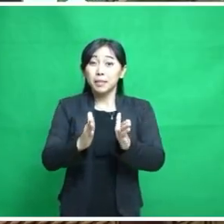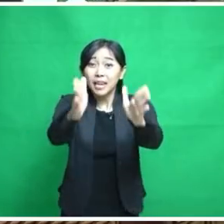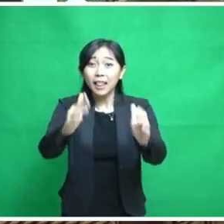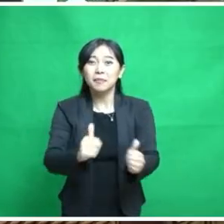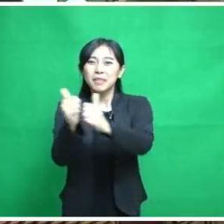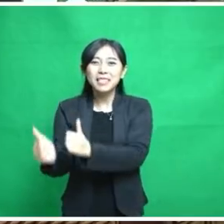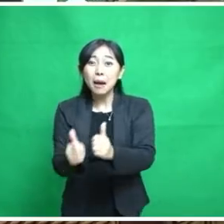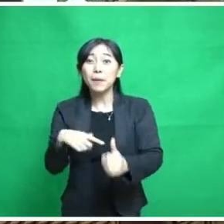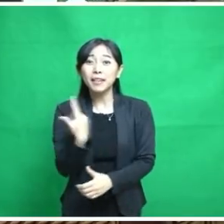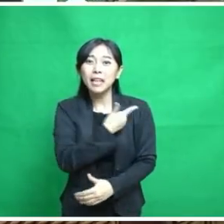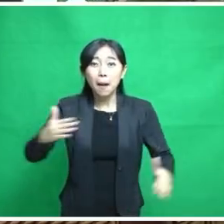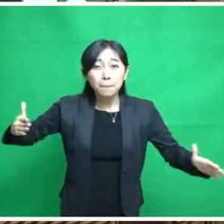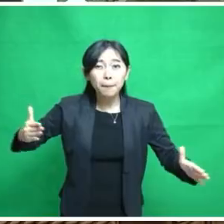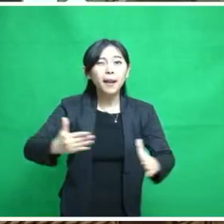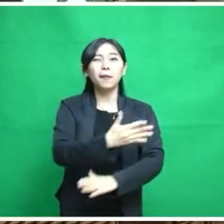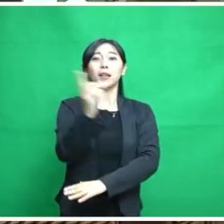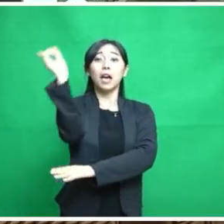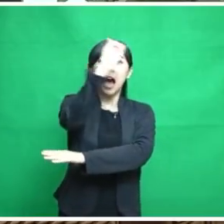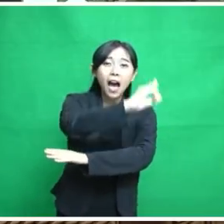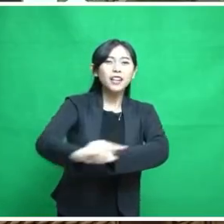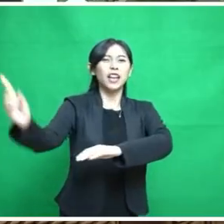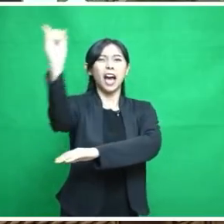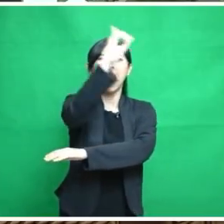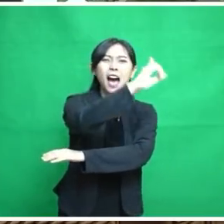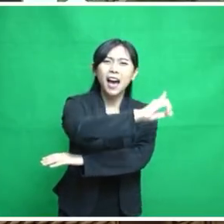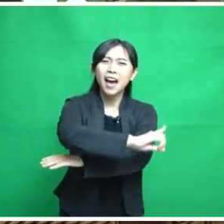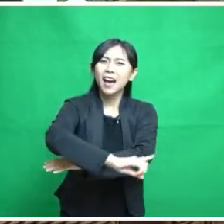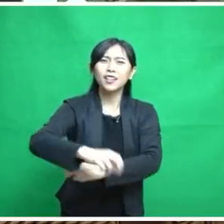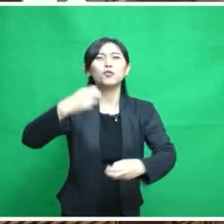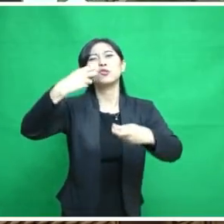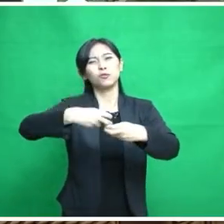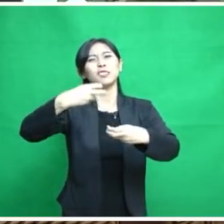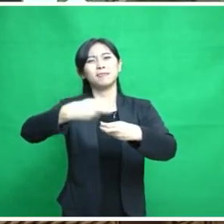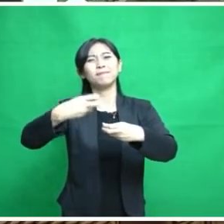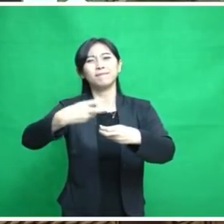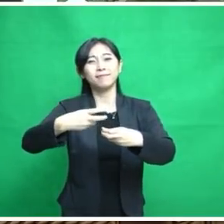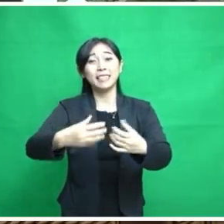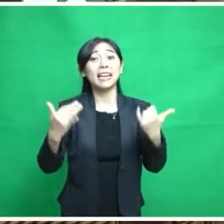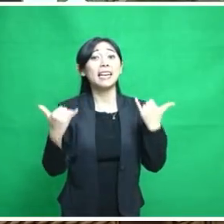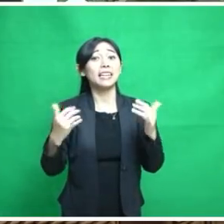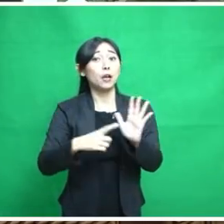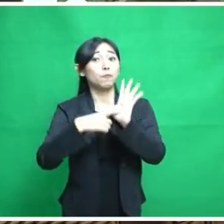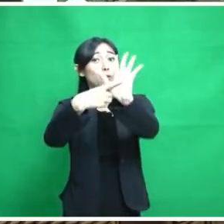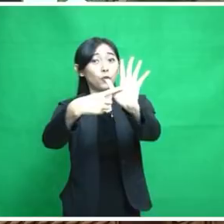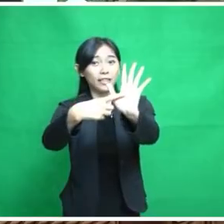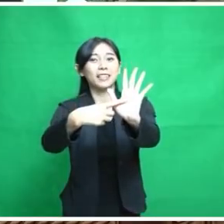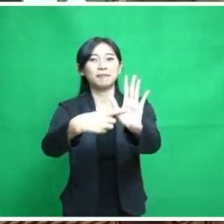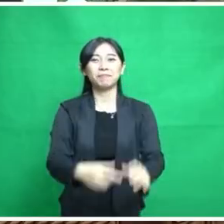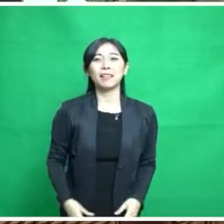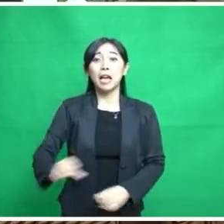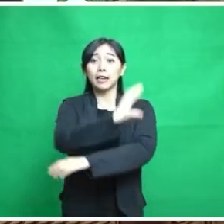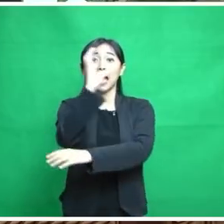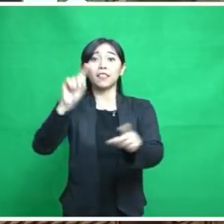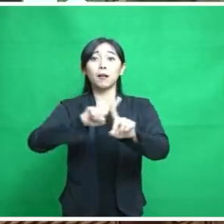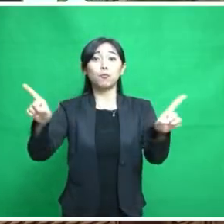kita, melewati hari demi hari yang tidak mudah. Ini adalah bukti bagi kita bahwa